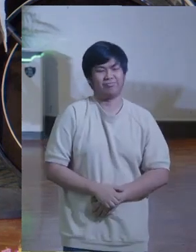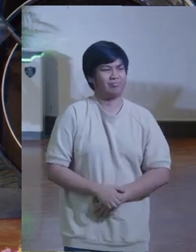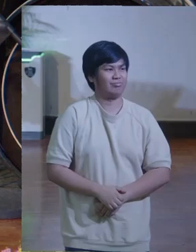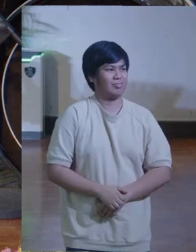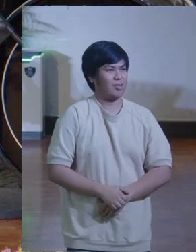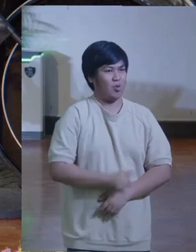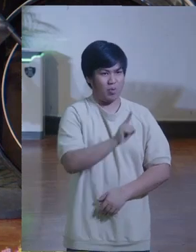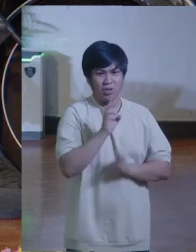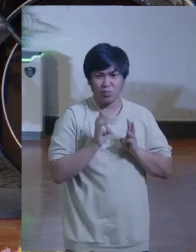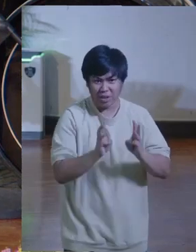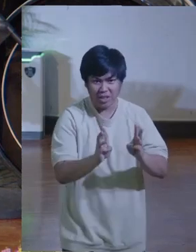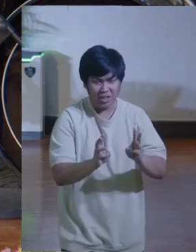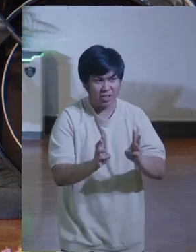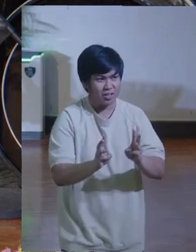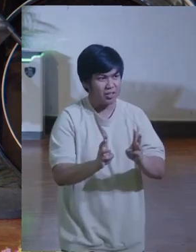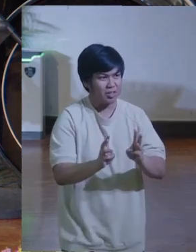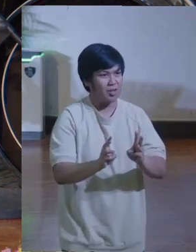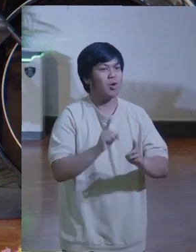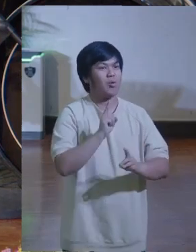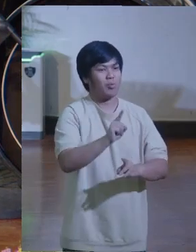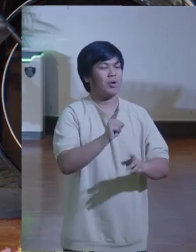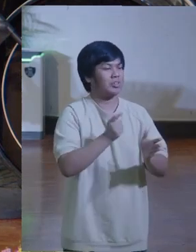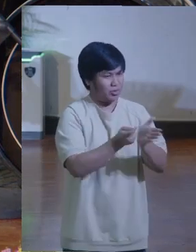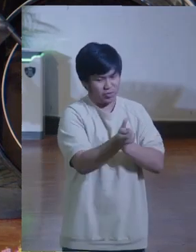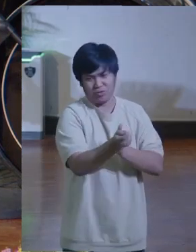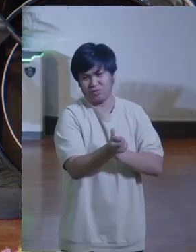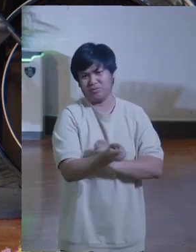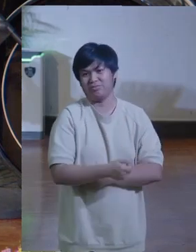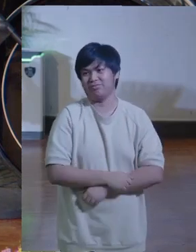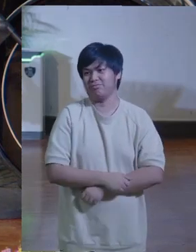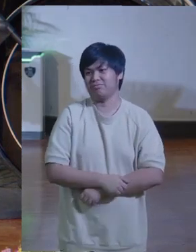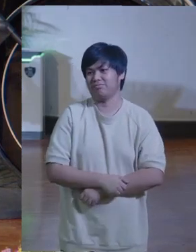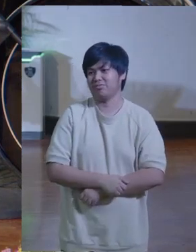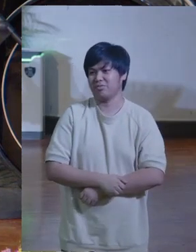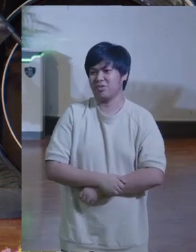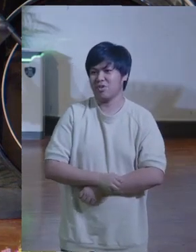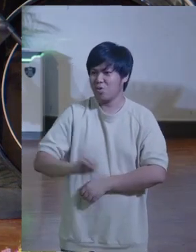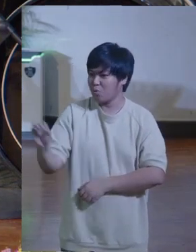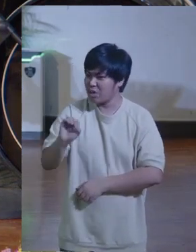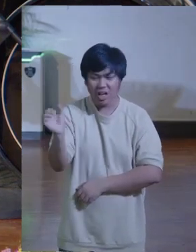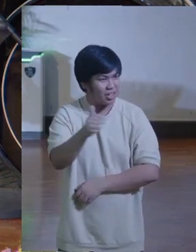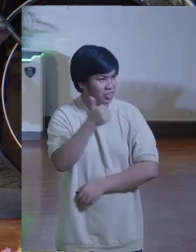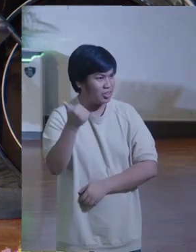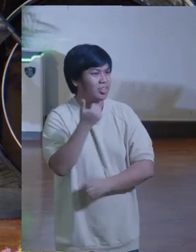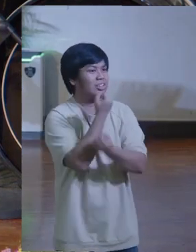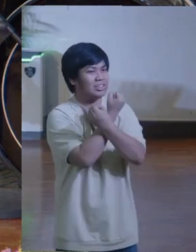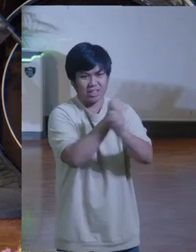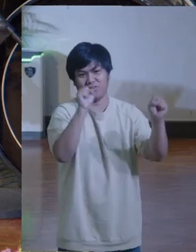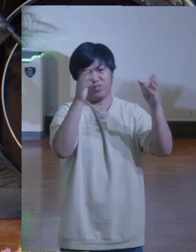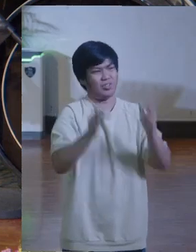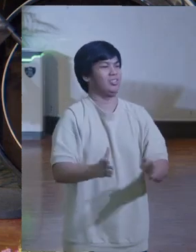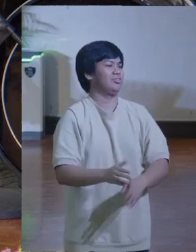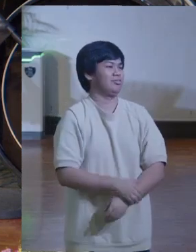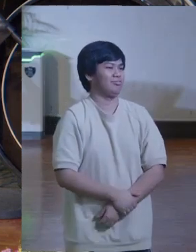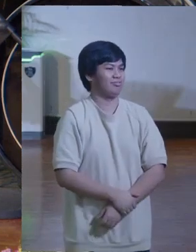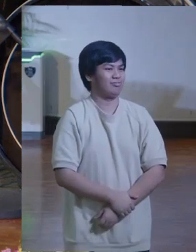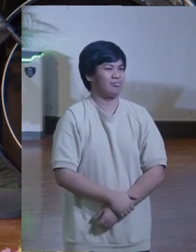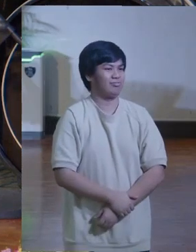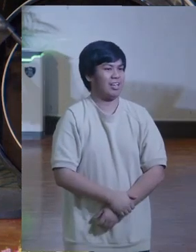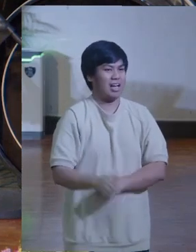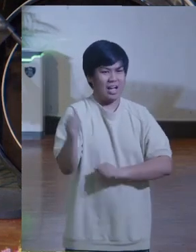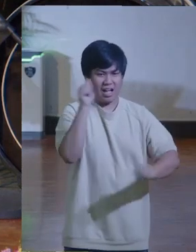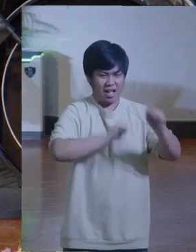Siya lang ang daan patungo sa Ama. John 14:6. Siya lang ang tanging tagapagligtas.